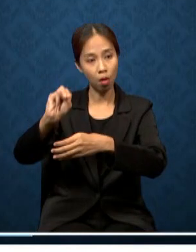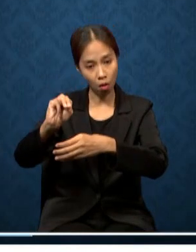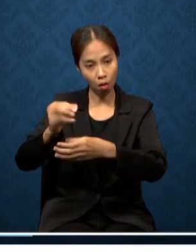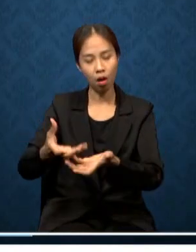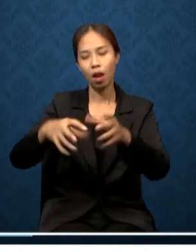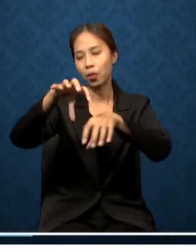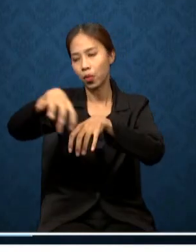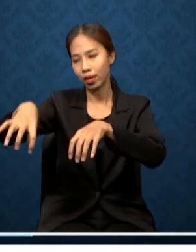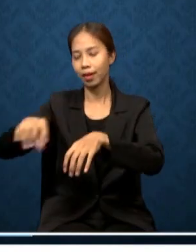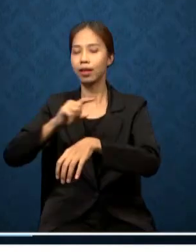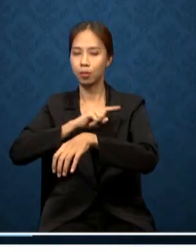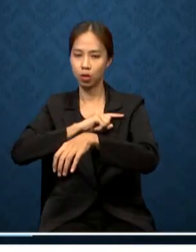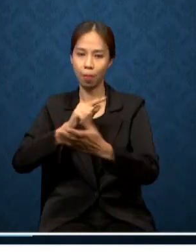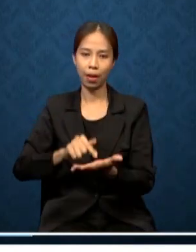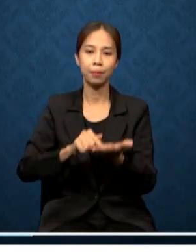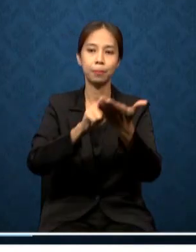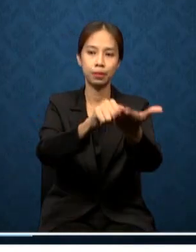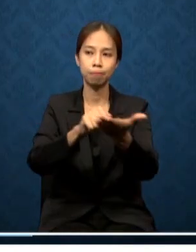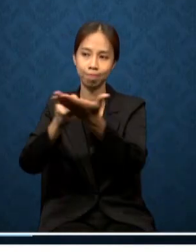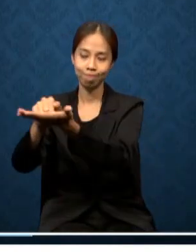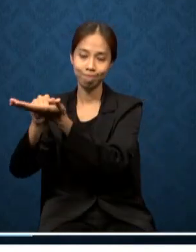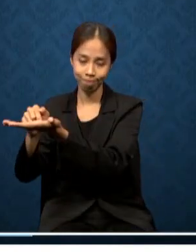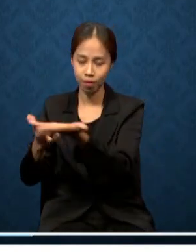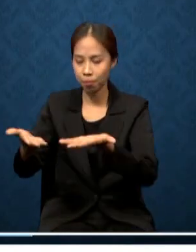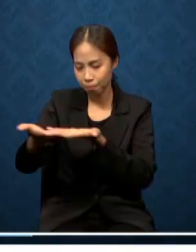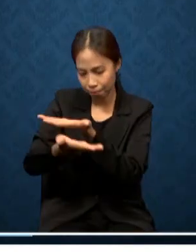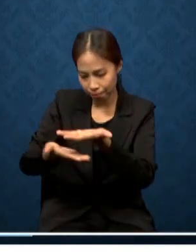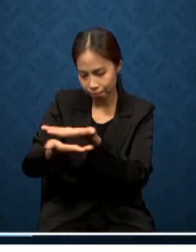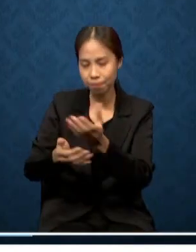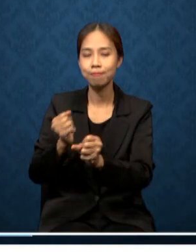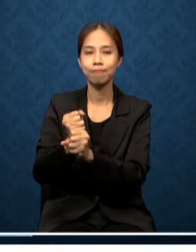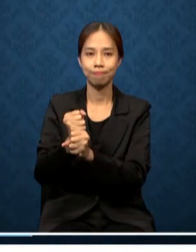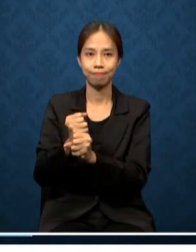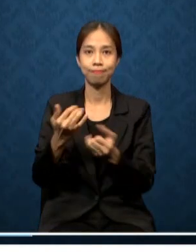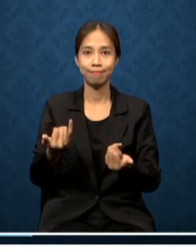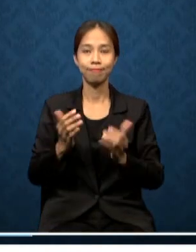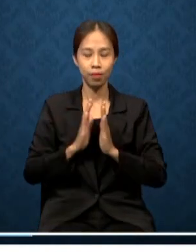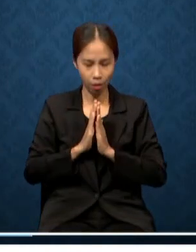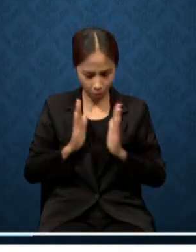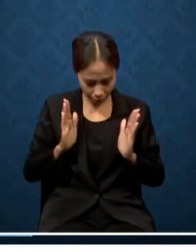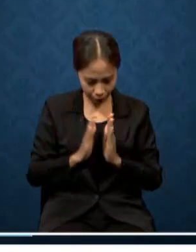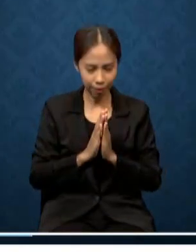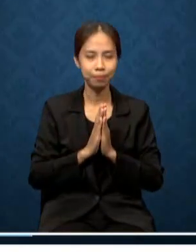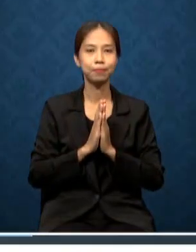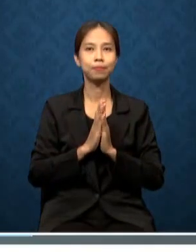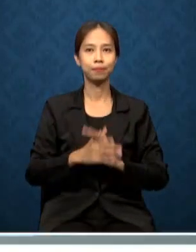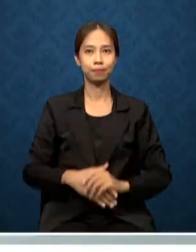ที่เกี่ยวข้องได้นำไปพิจารณาดำเนินการต่อไปครับขอกราบขอบพระคุณครับ